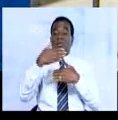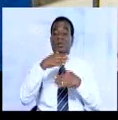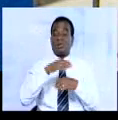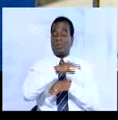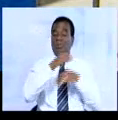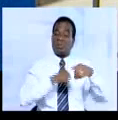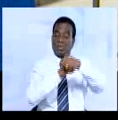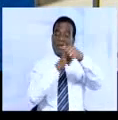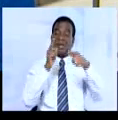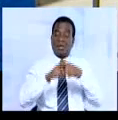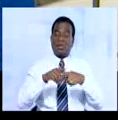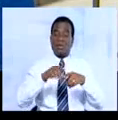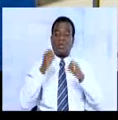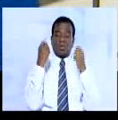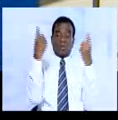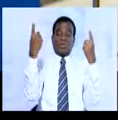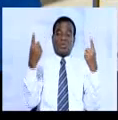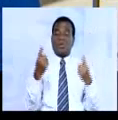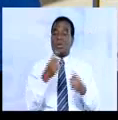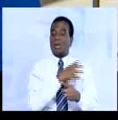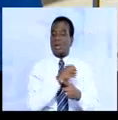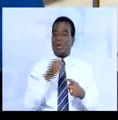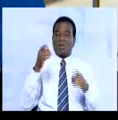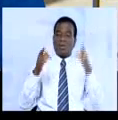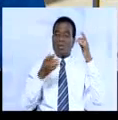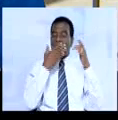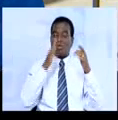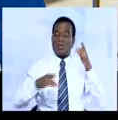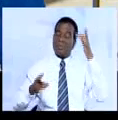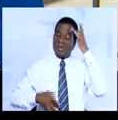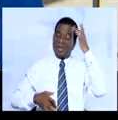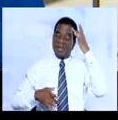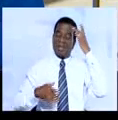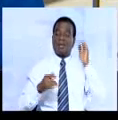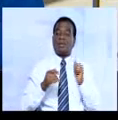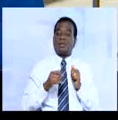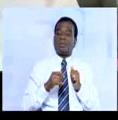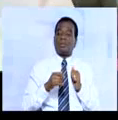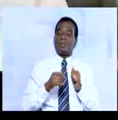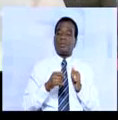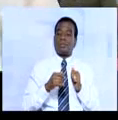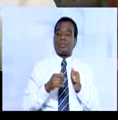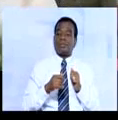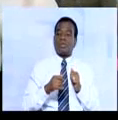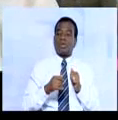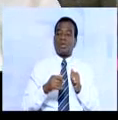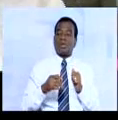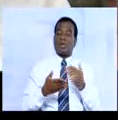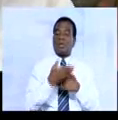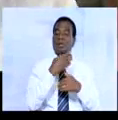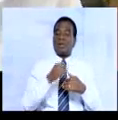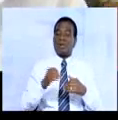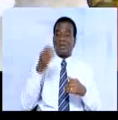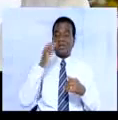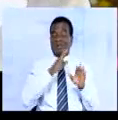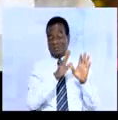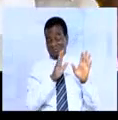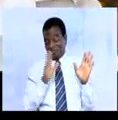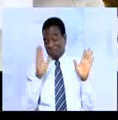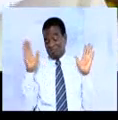surprises désagréables, notamment des IST, de grossesse indésirée et du VIH/SIDA. Par exemple, c'est mieux de s'abstenir